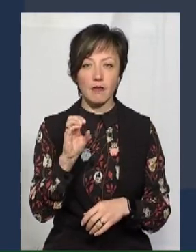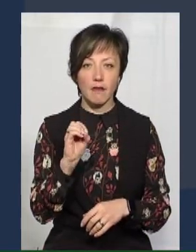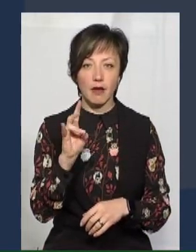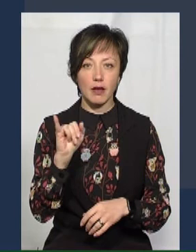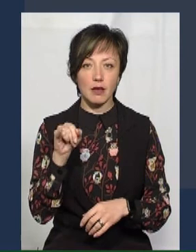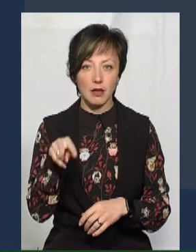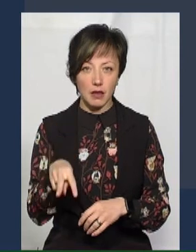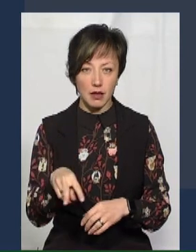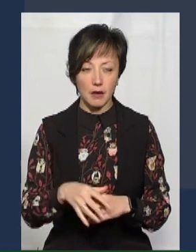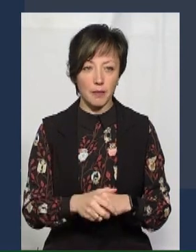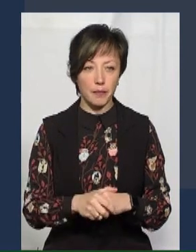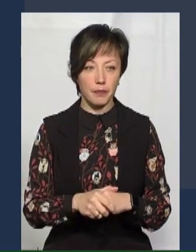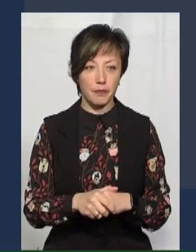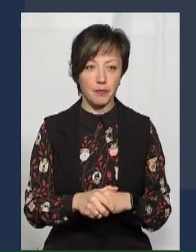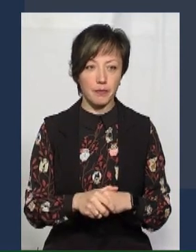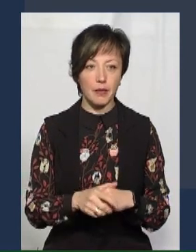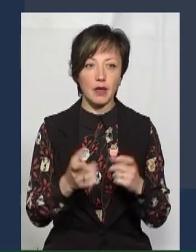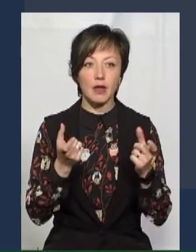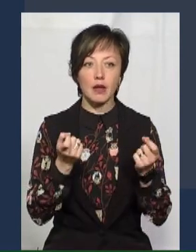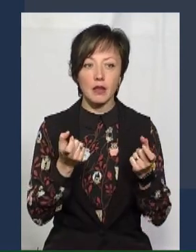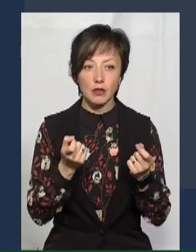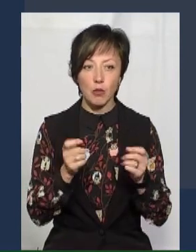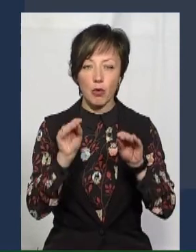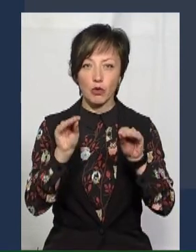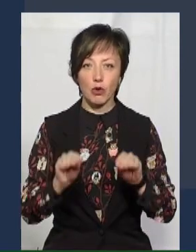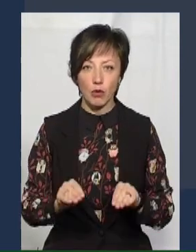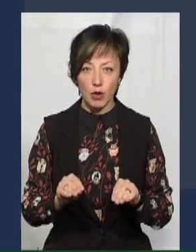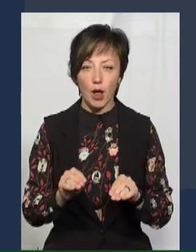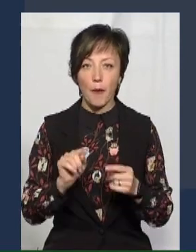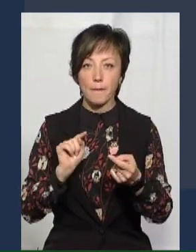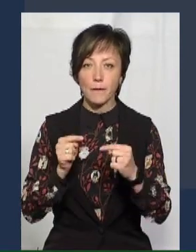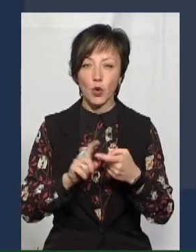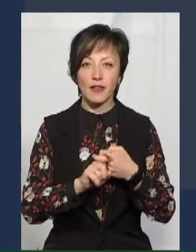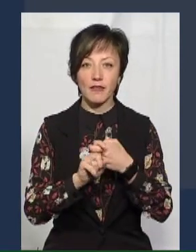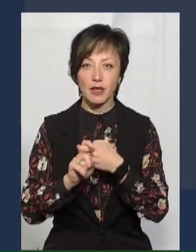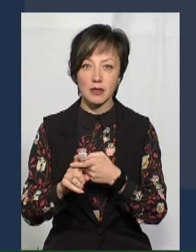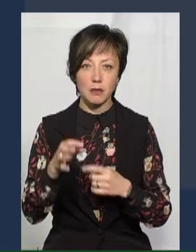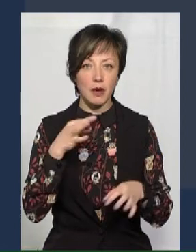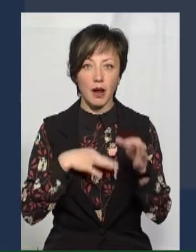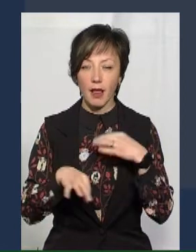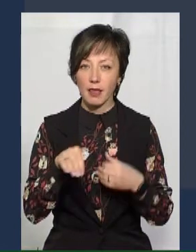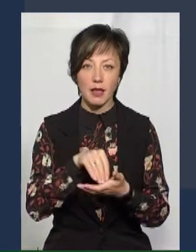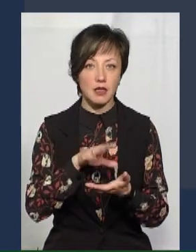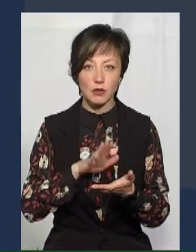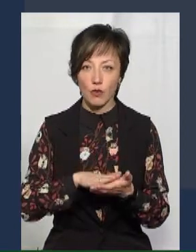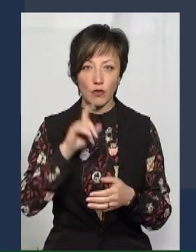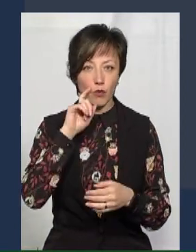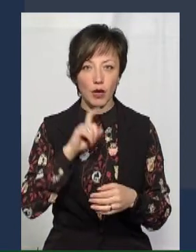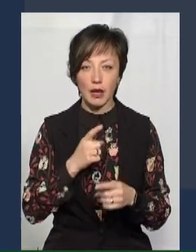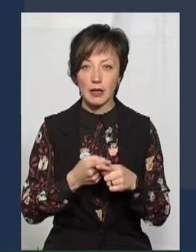ми притримались хоч трішечки протокол. Противірусні препарати, вони не зареєстровані на Україні, і